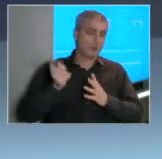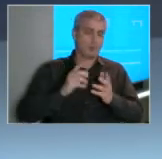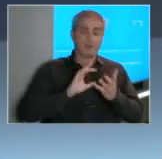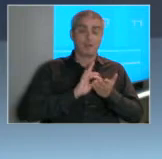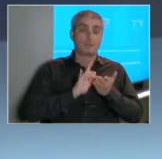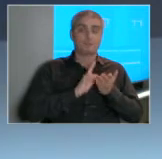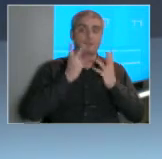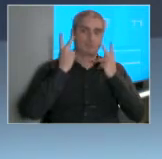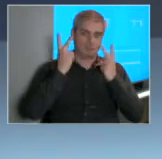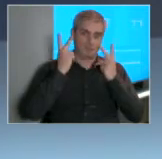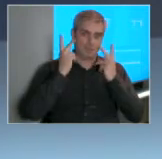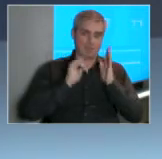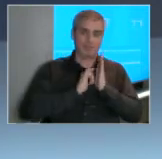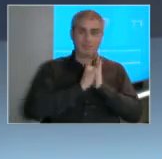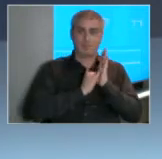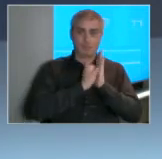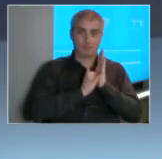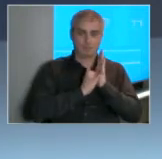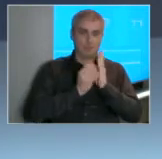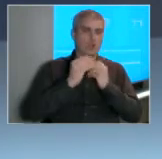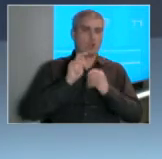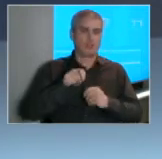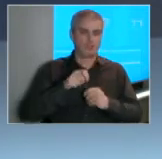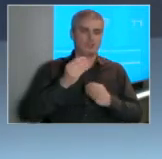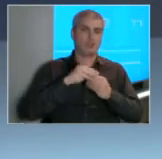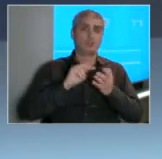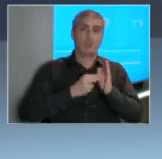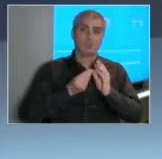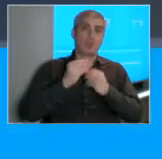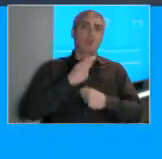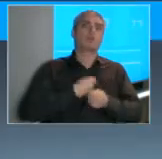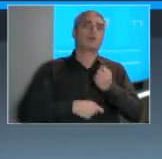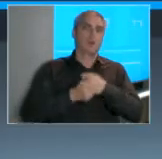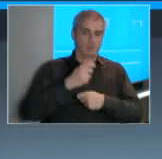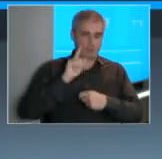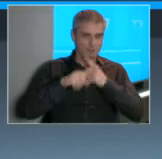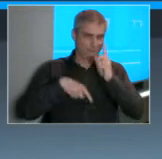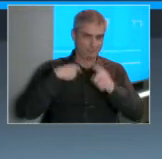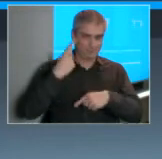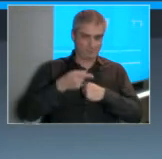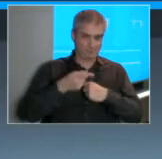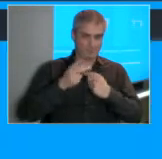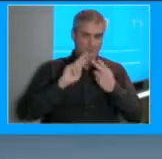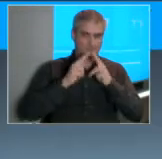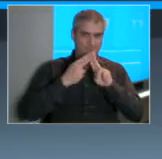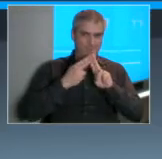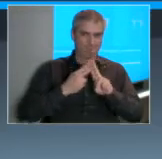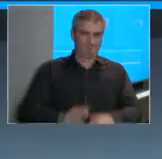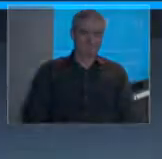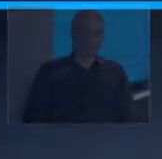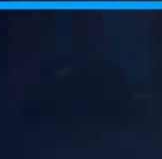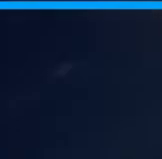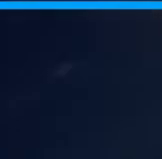מכשיר, בעיקר בפיד ערוץ הכנסת ביוטיוב, עוד כנסת, עוד פוליטיקה, עוד כלכלה, גם בשבוע הבא. ניפגש.